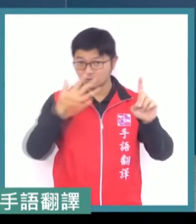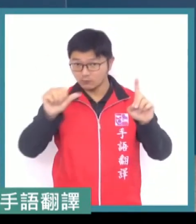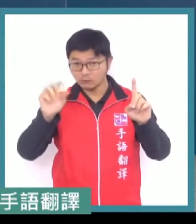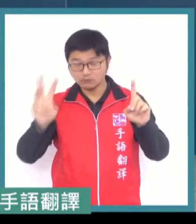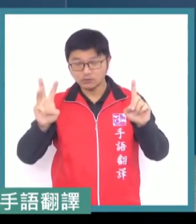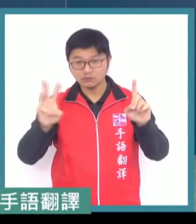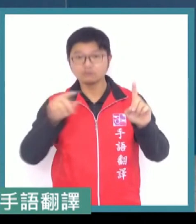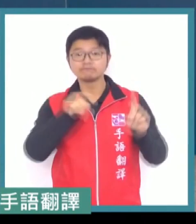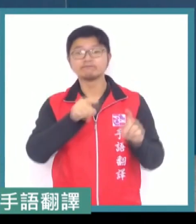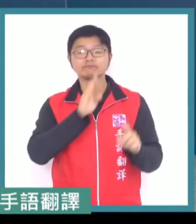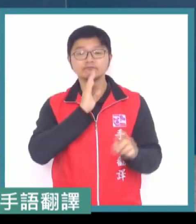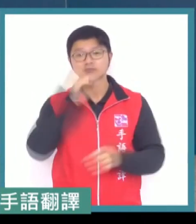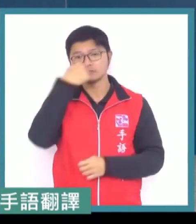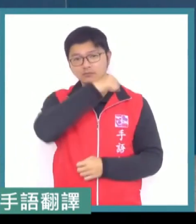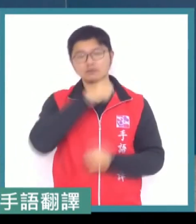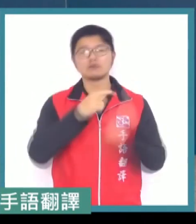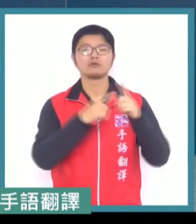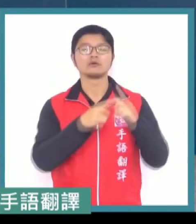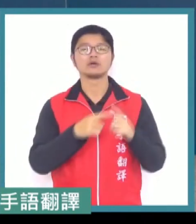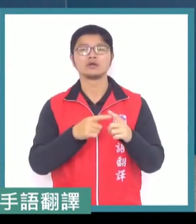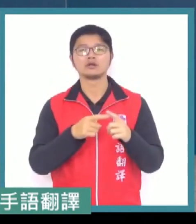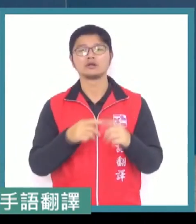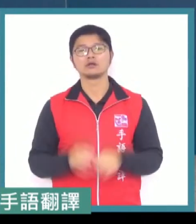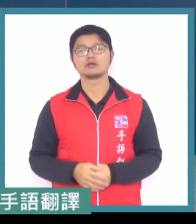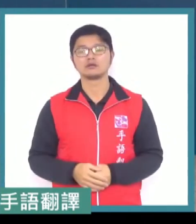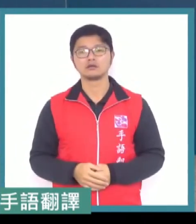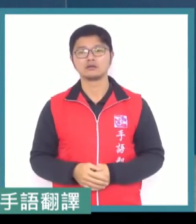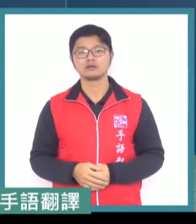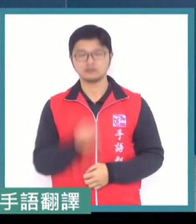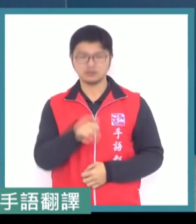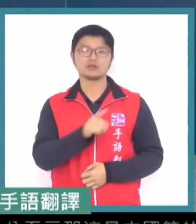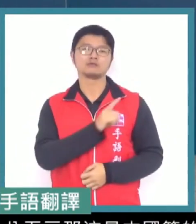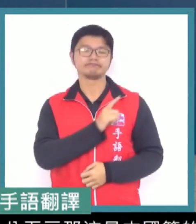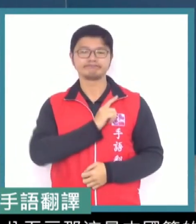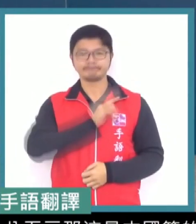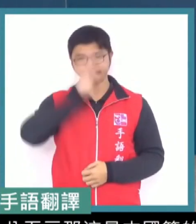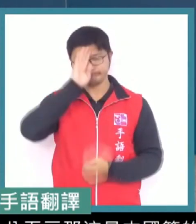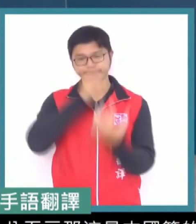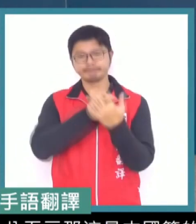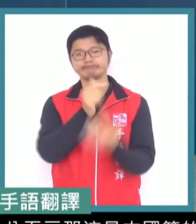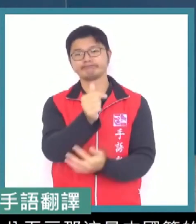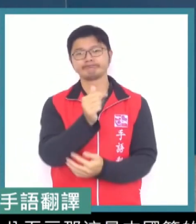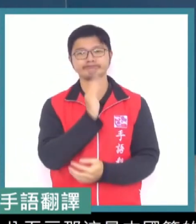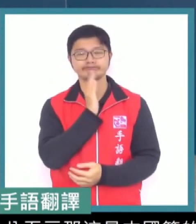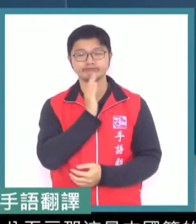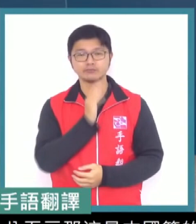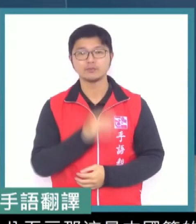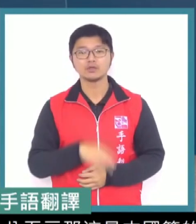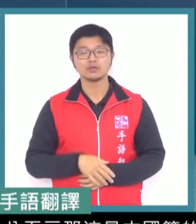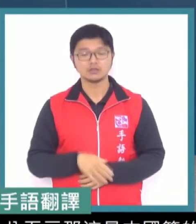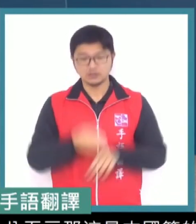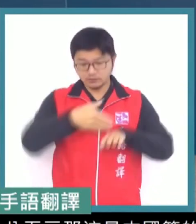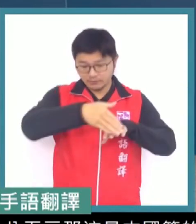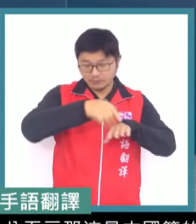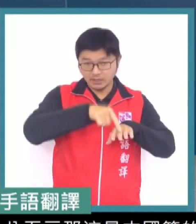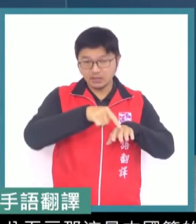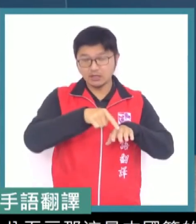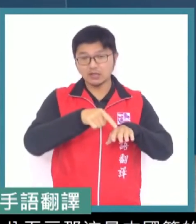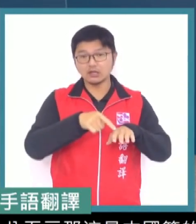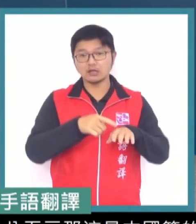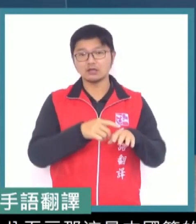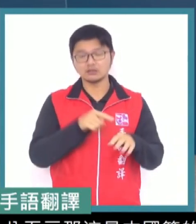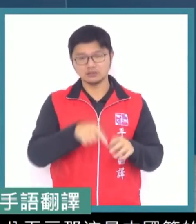18853，那这是本国籍的这个同行的友人也确诊，所以这个美甲工作坊一共有这